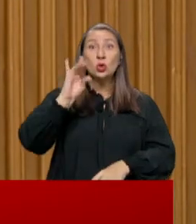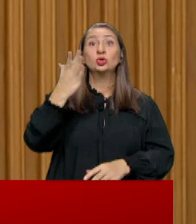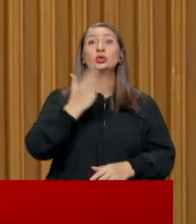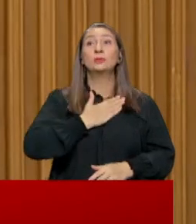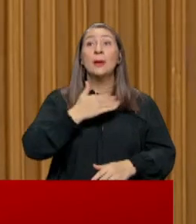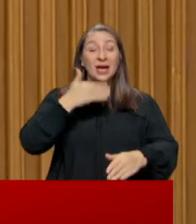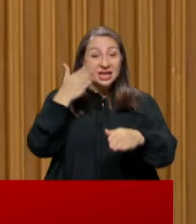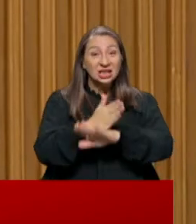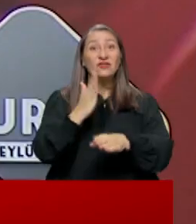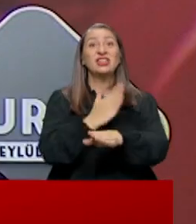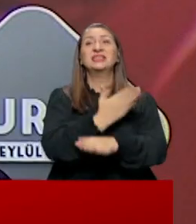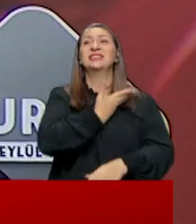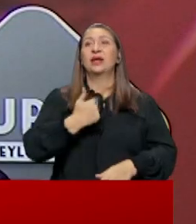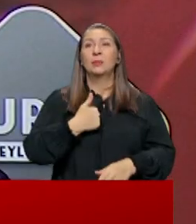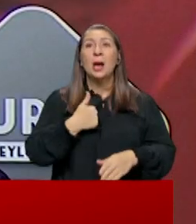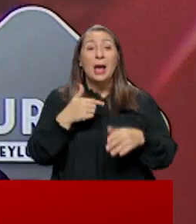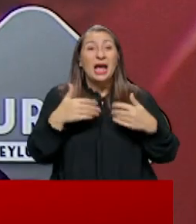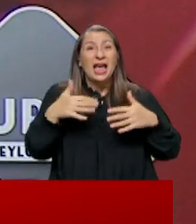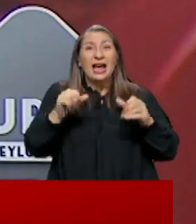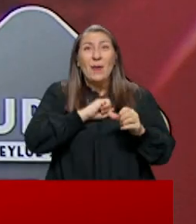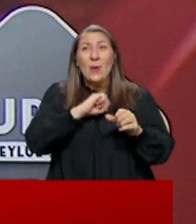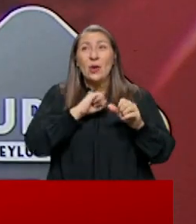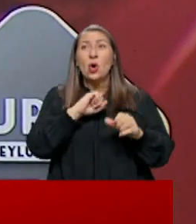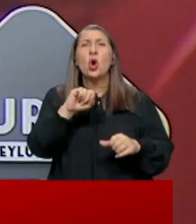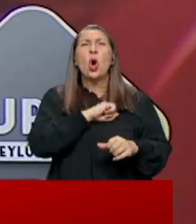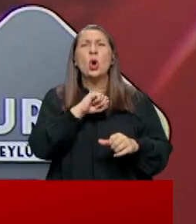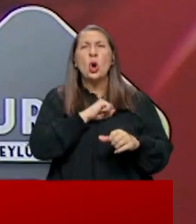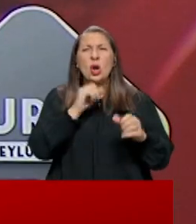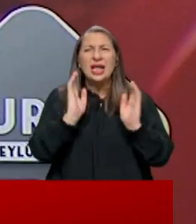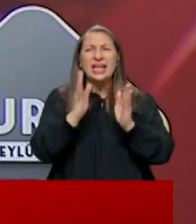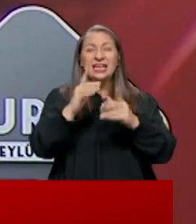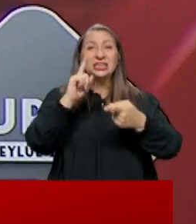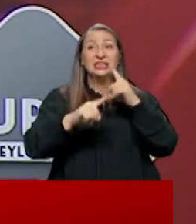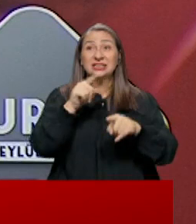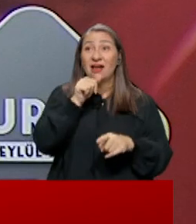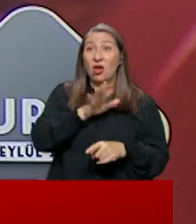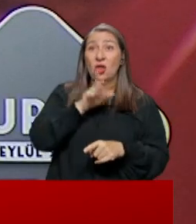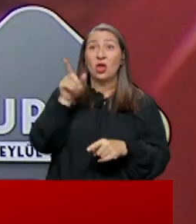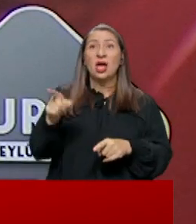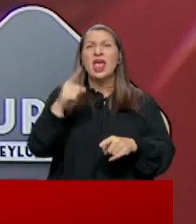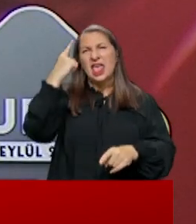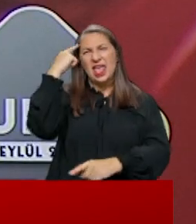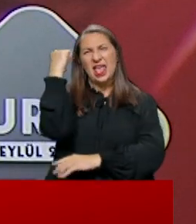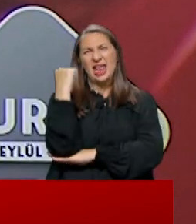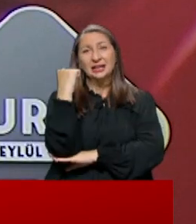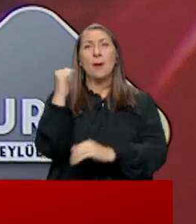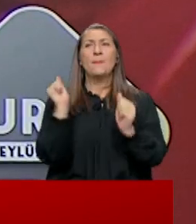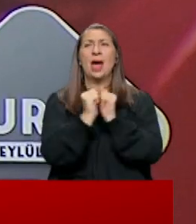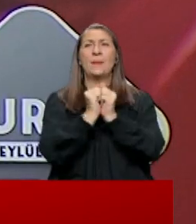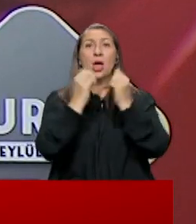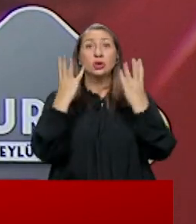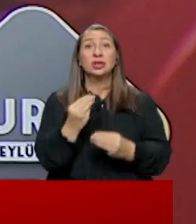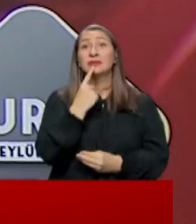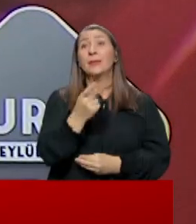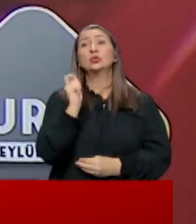Ben gerçek vatanseverim. Paçası tutuşan, korkuya kapılan Kılıçdaroğlu inadına beraber olacağız